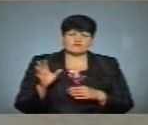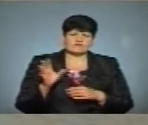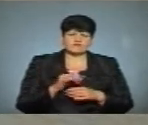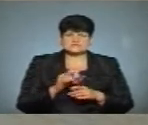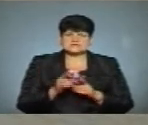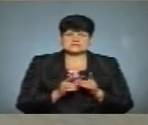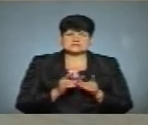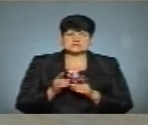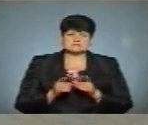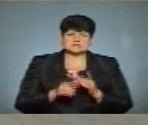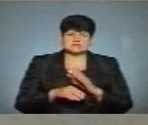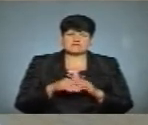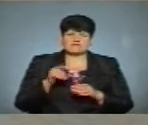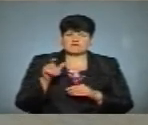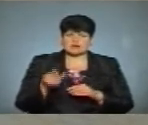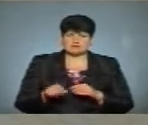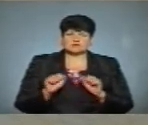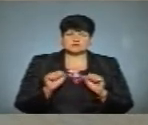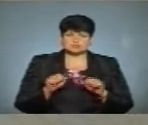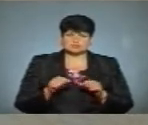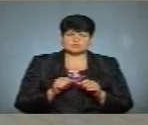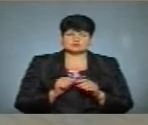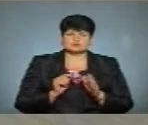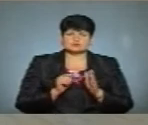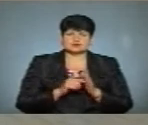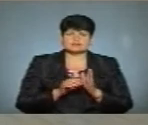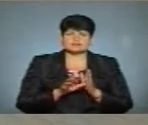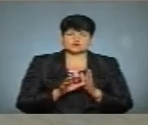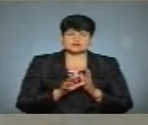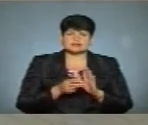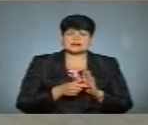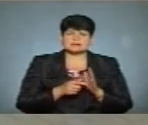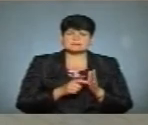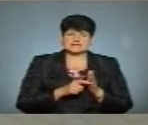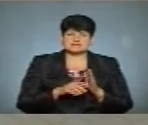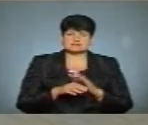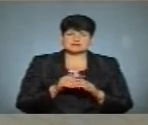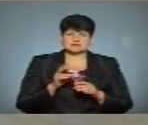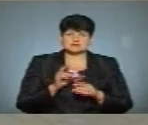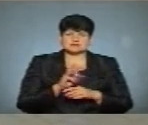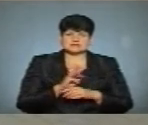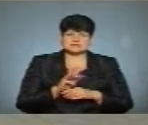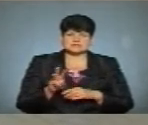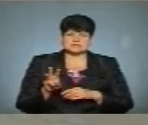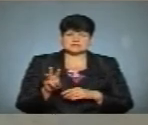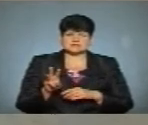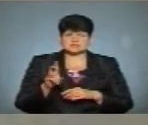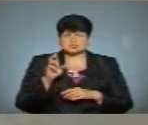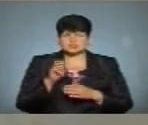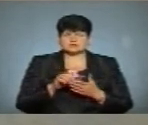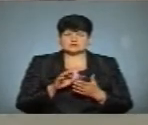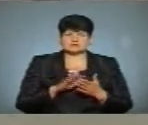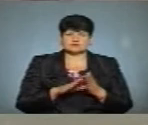зміни виборець може пройти через електронний кабінет виборця, який знаходиться на сайті Державного